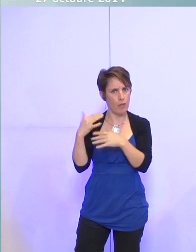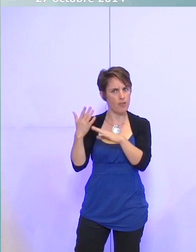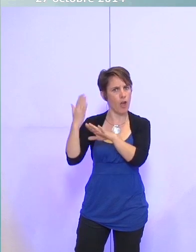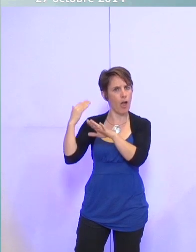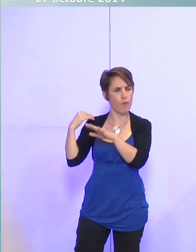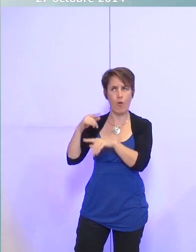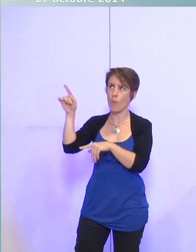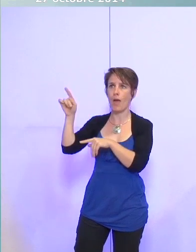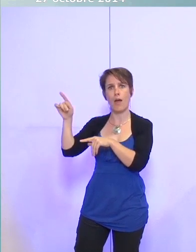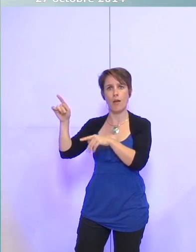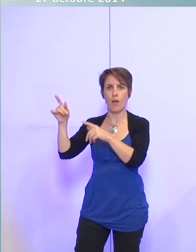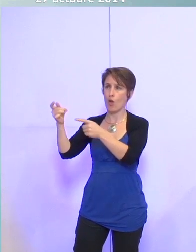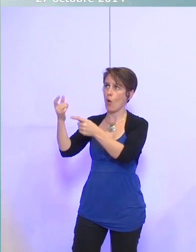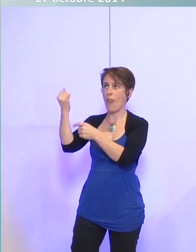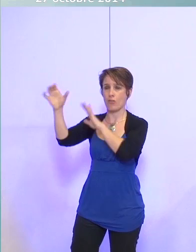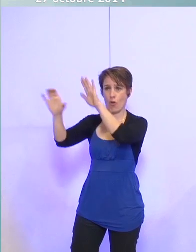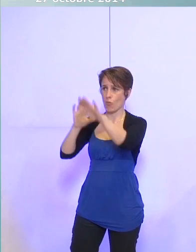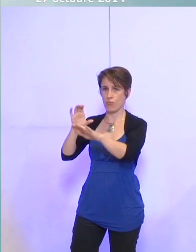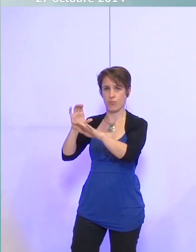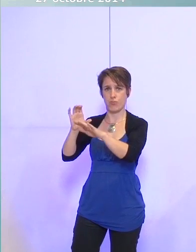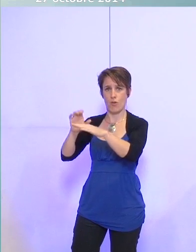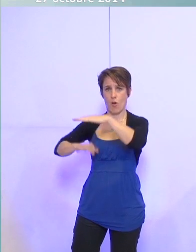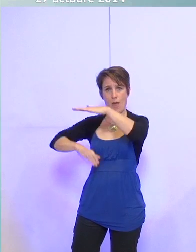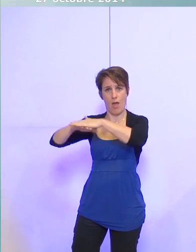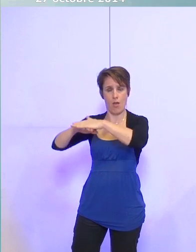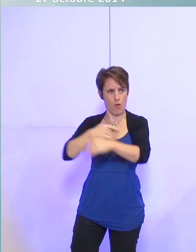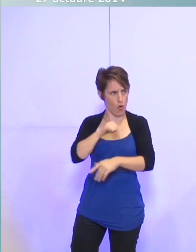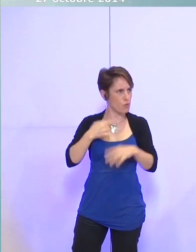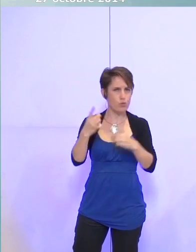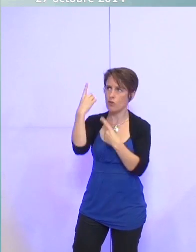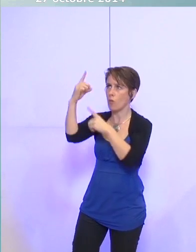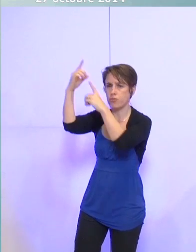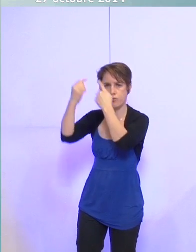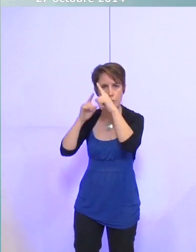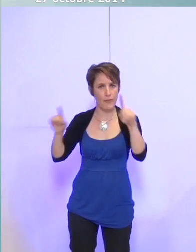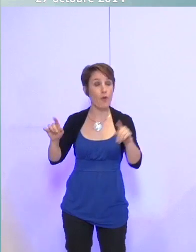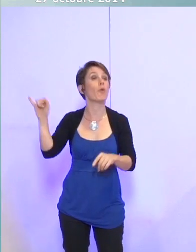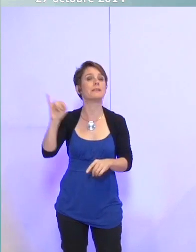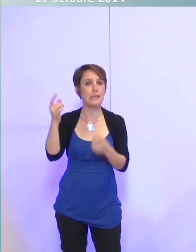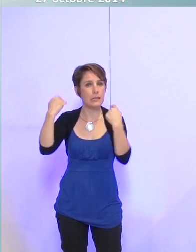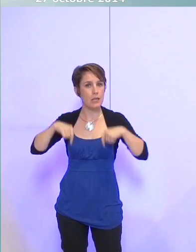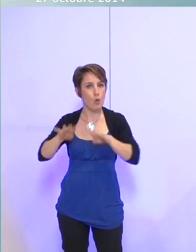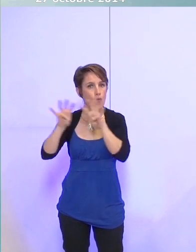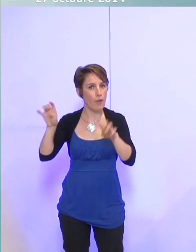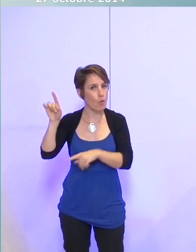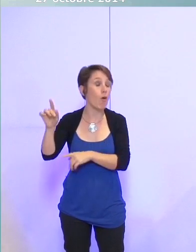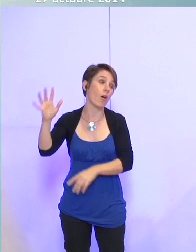avec en interpellant de façon limpide les gens qui décidaient le gel des dotations, à savoir le gouvernement, à l'époque, le